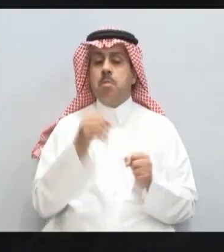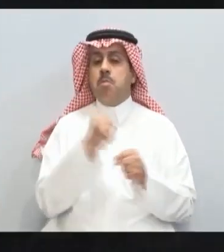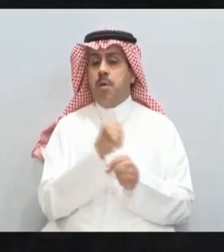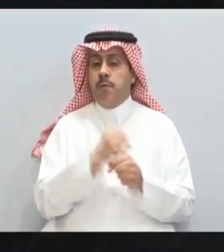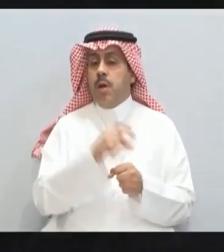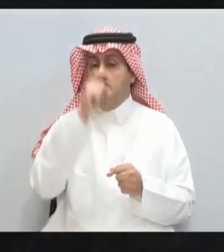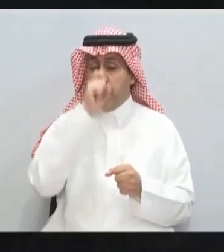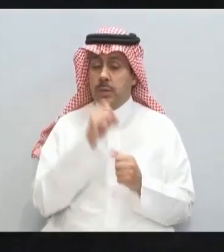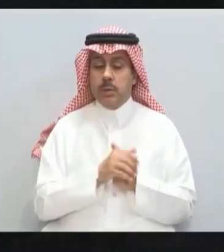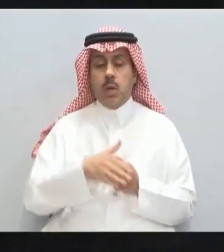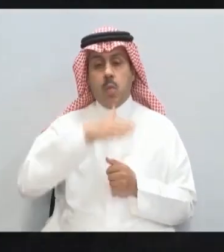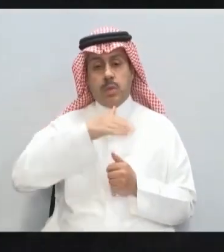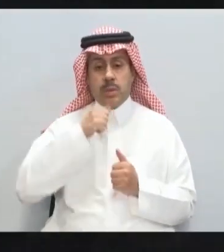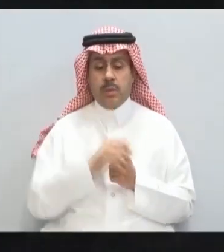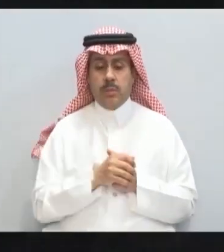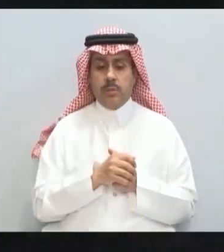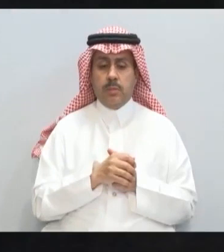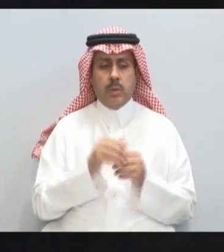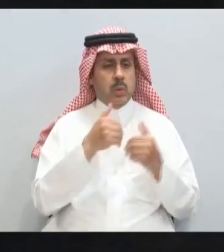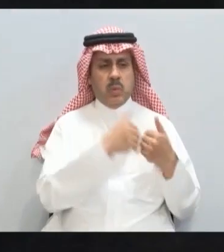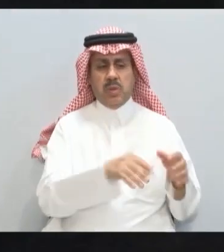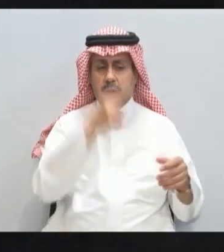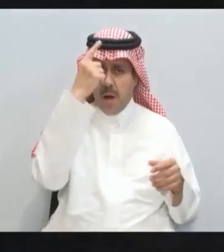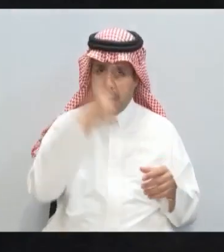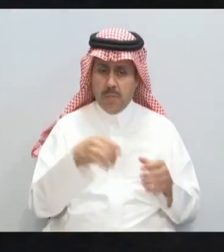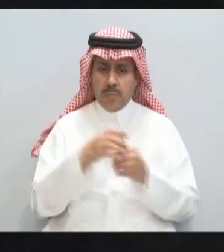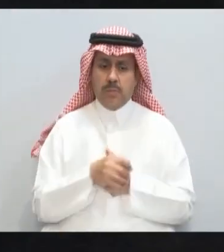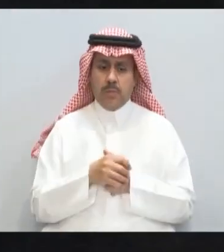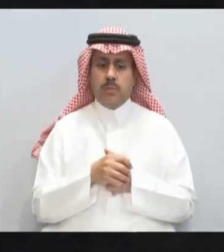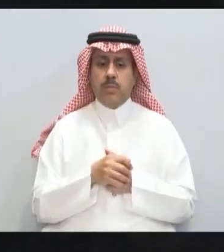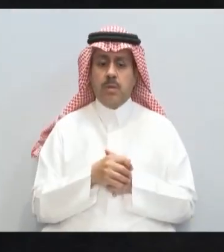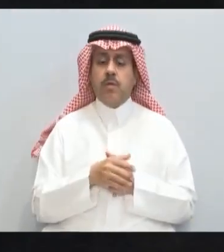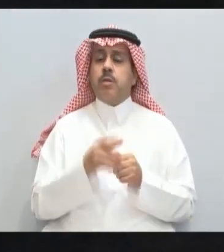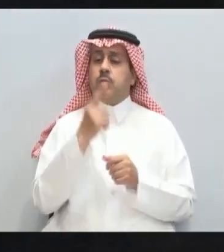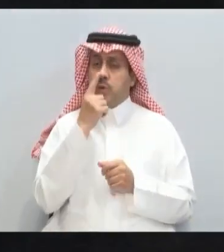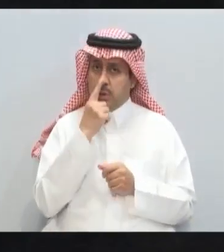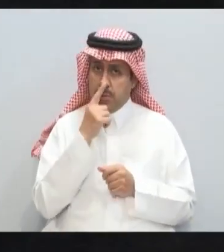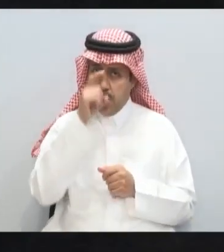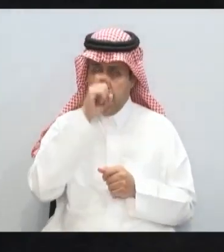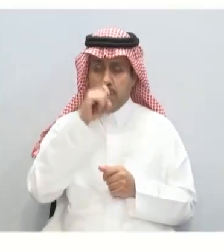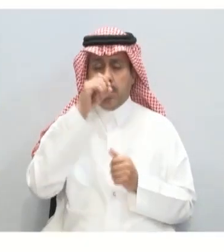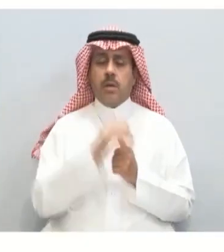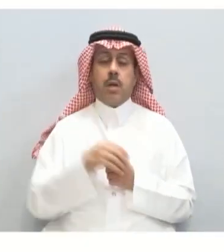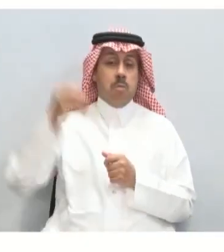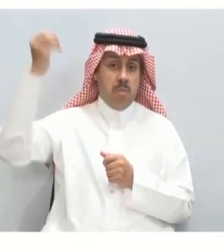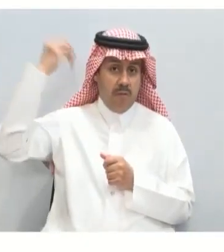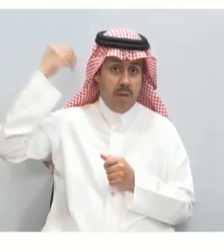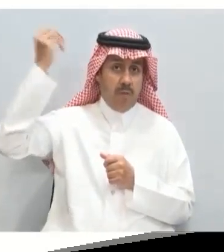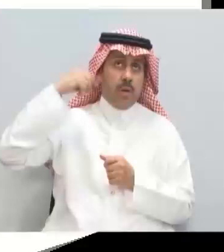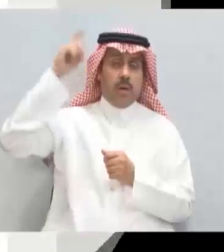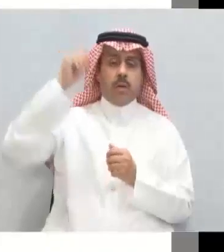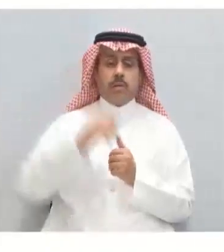امره ولرسوله كذلك وترك ما حرم عليه فهو مستجيب لهما بفضل الله تعالى